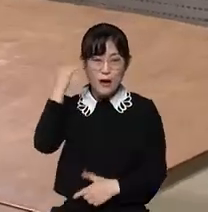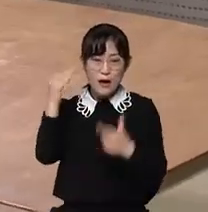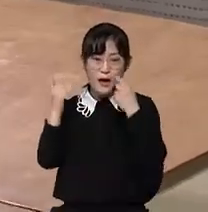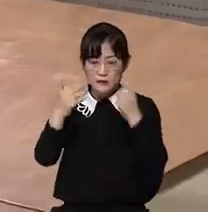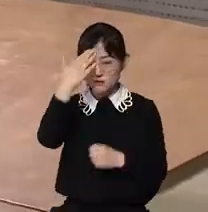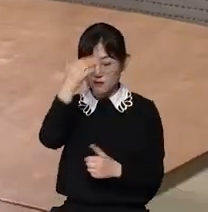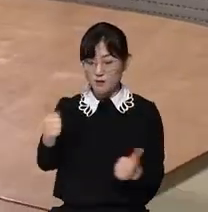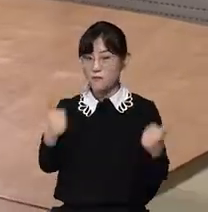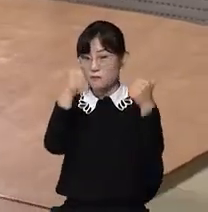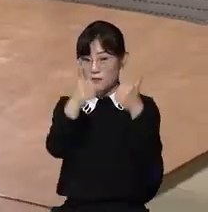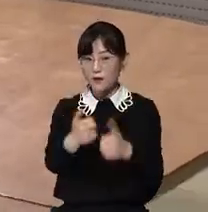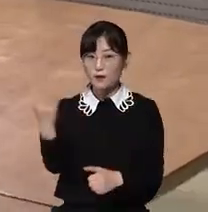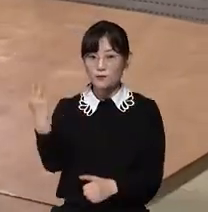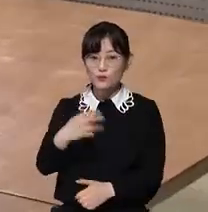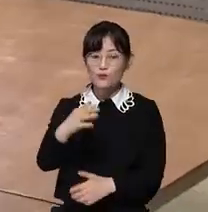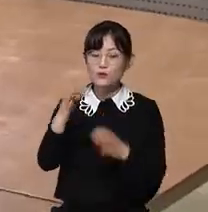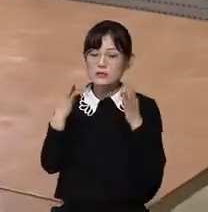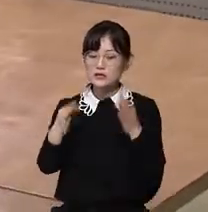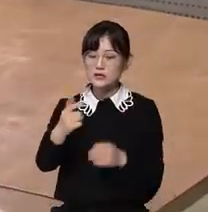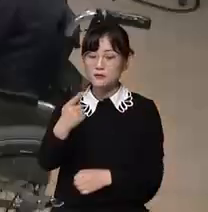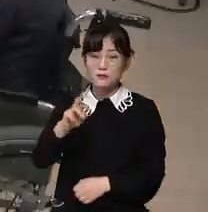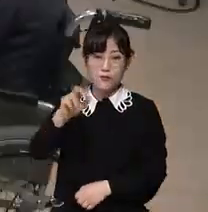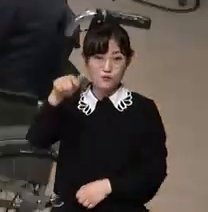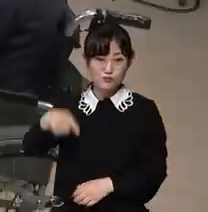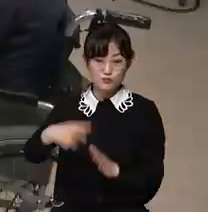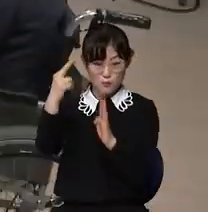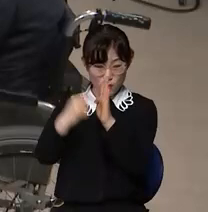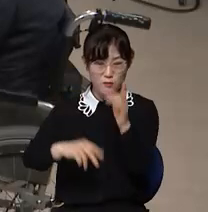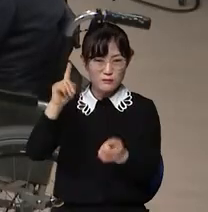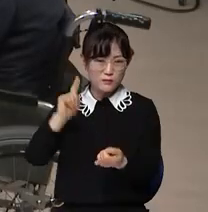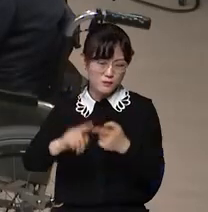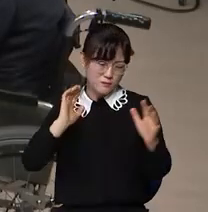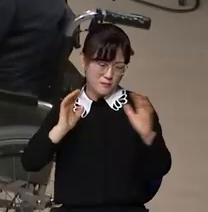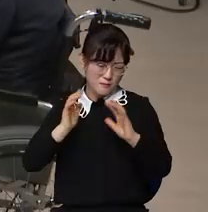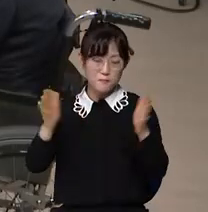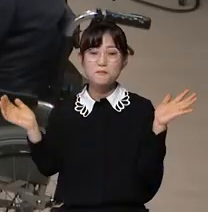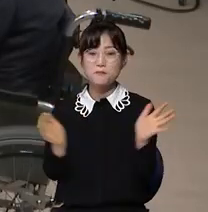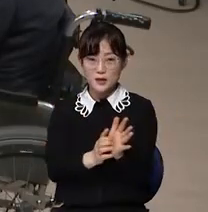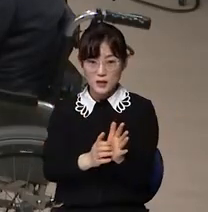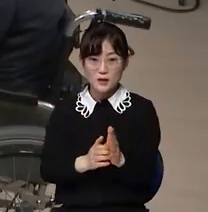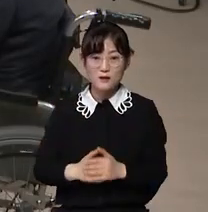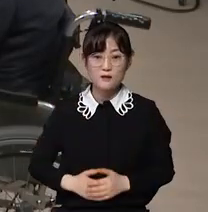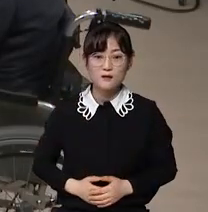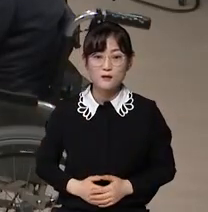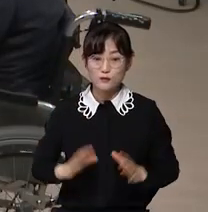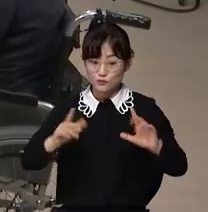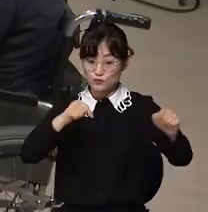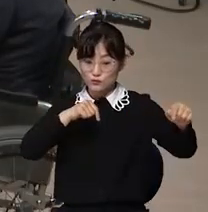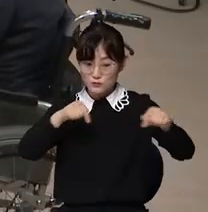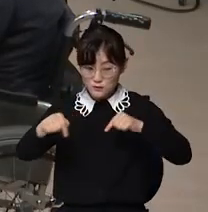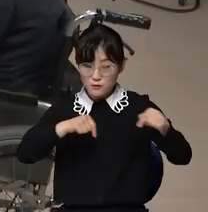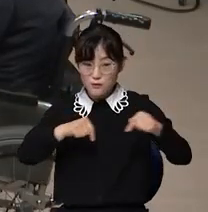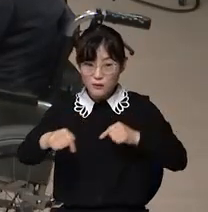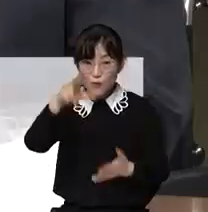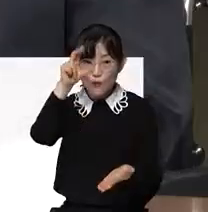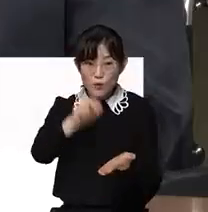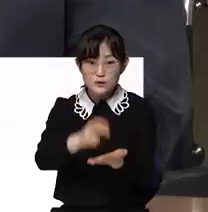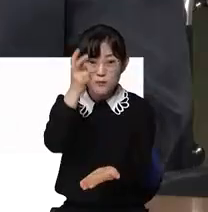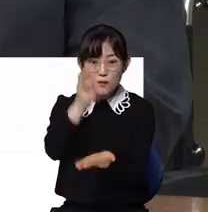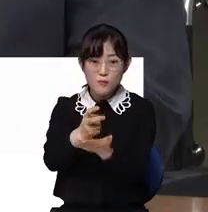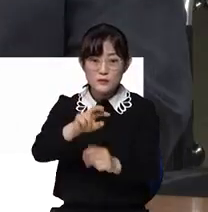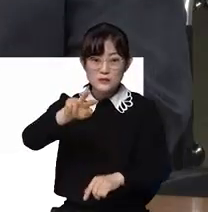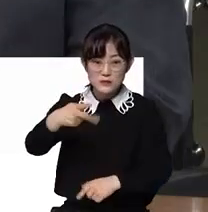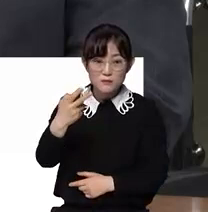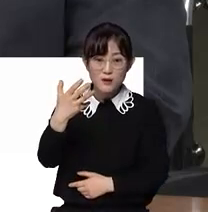김남국 의원 코인 논란 등 다양한 주제를 심도있게 다뤘습니다 국정과제 입법을 298건이나